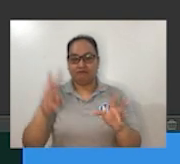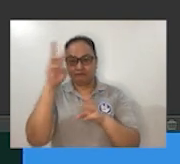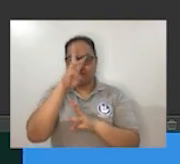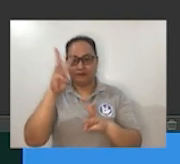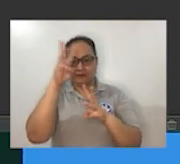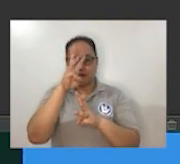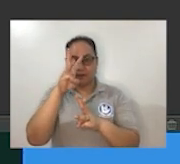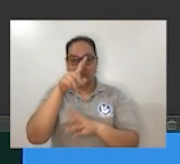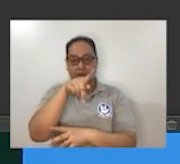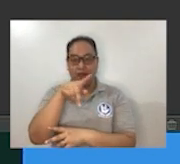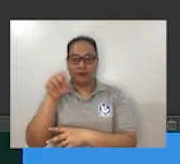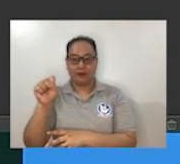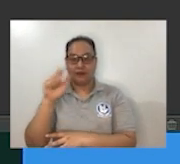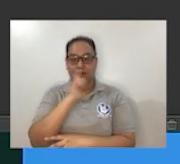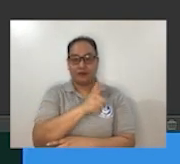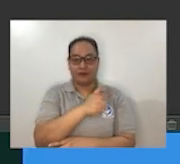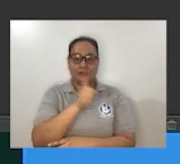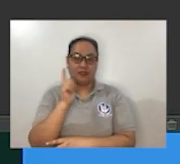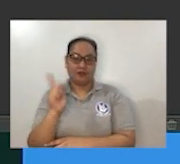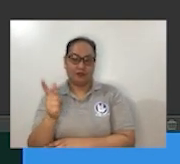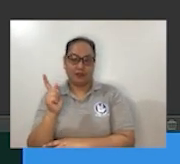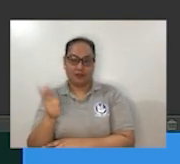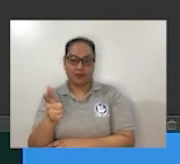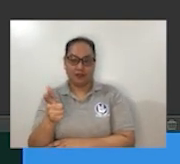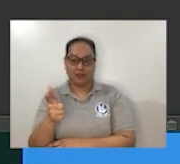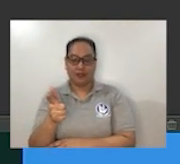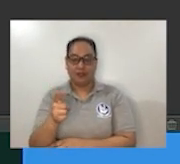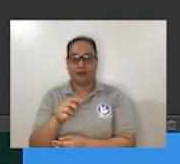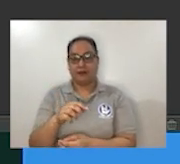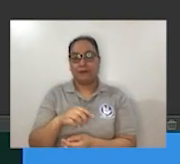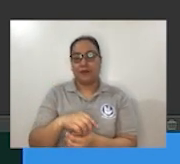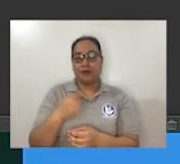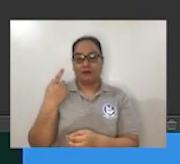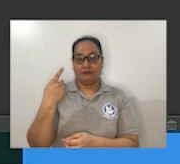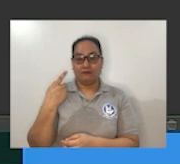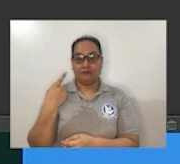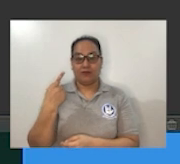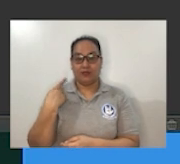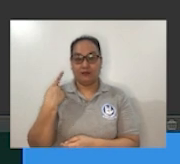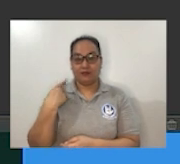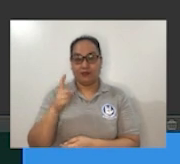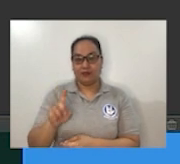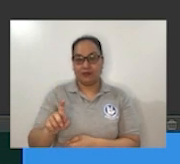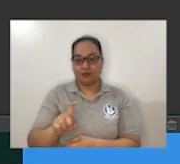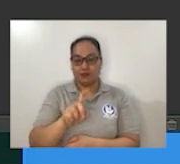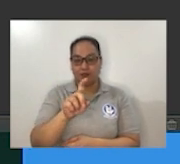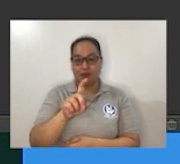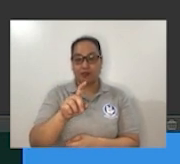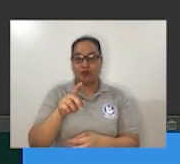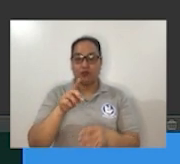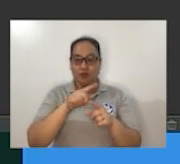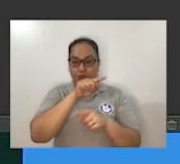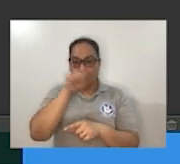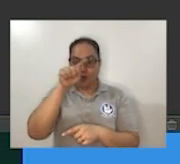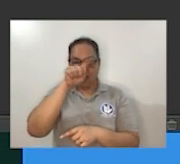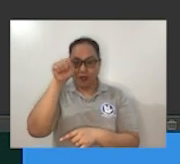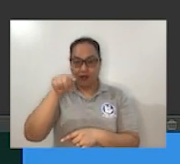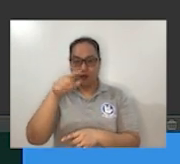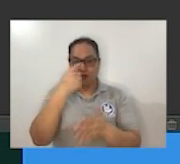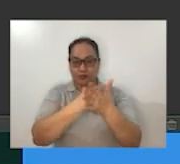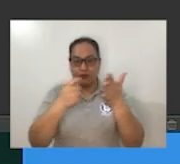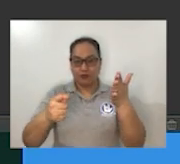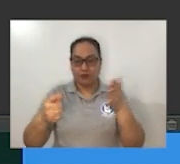mabahala. Sa Photoshop 2020 or Photoshop CC 2020, itatapat mo lang yung arrow sa tools. Meron